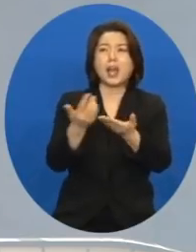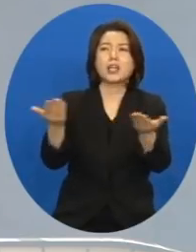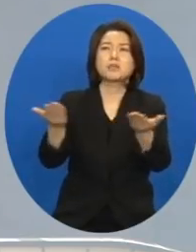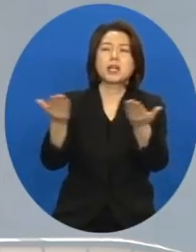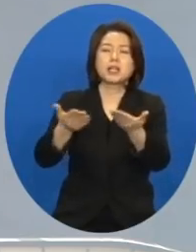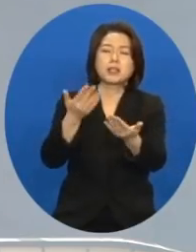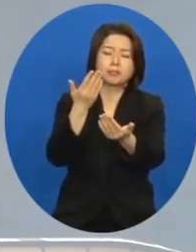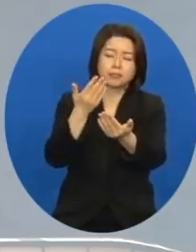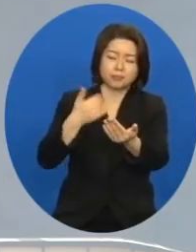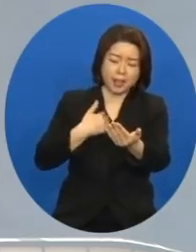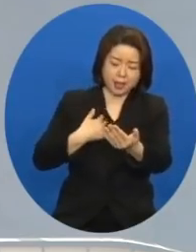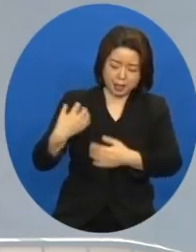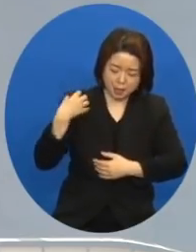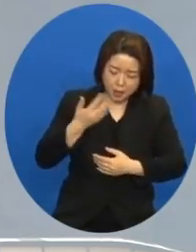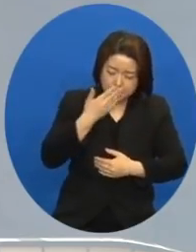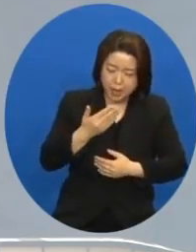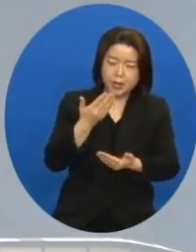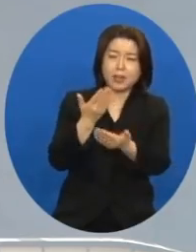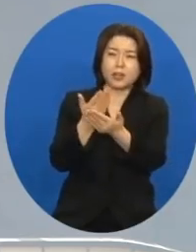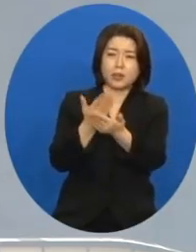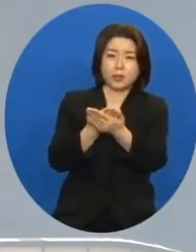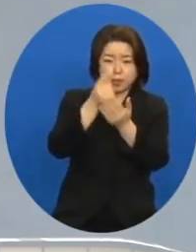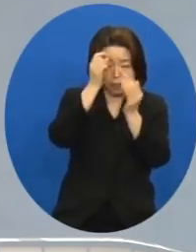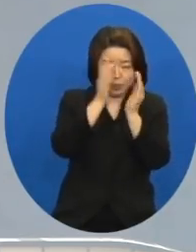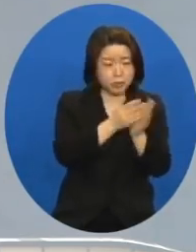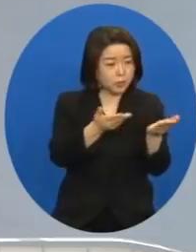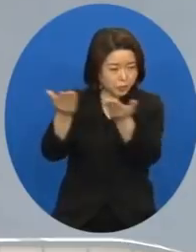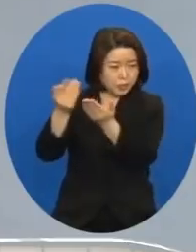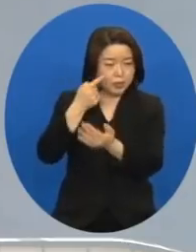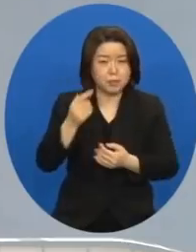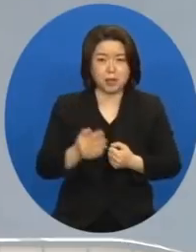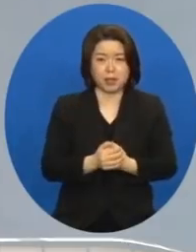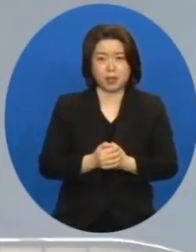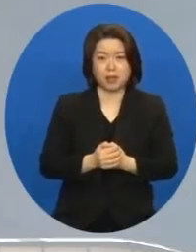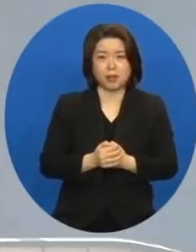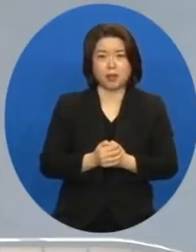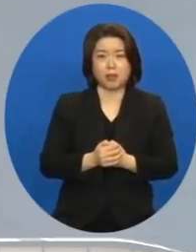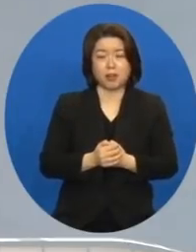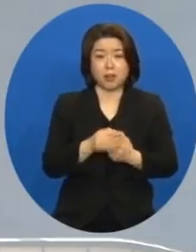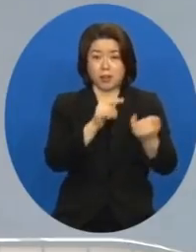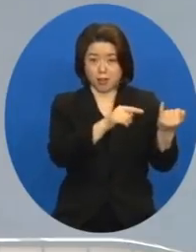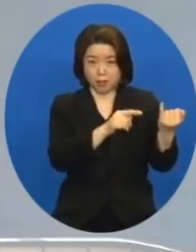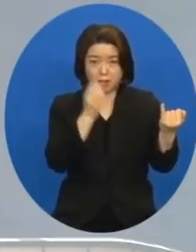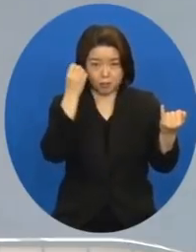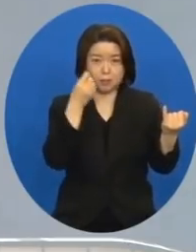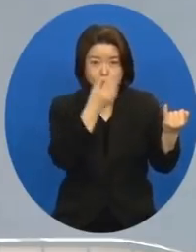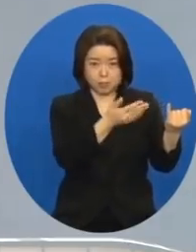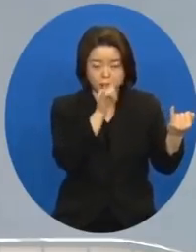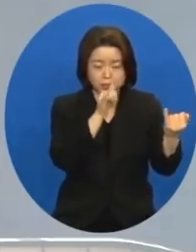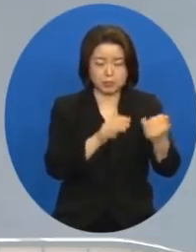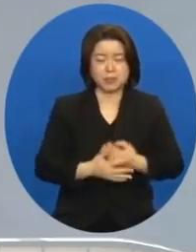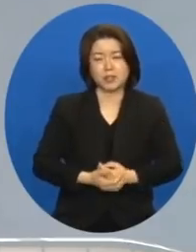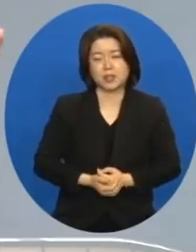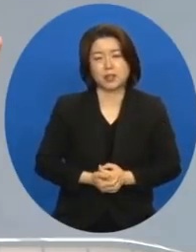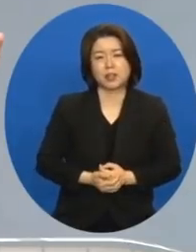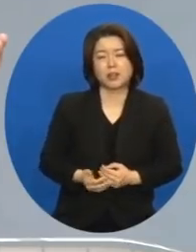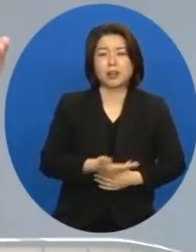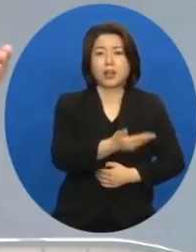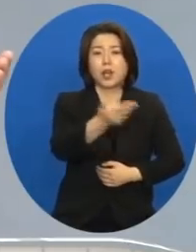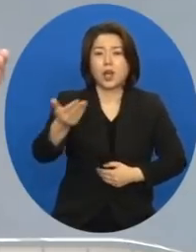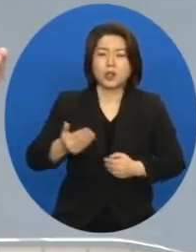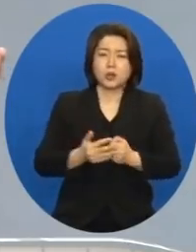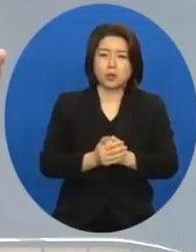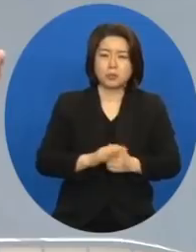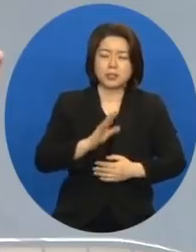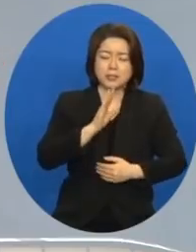하게 해 주십시오. 그렇게 기도하십시오. 그랬다고 그랬습니다. 여러분, 여러분이